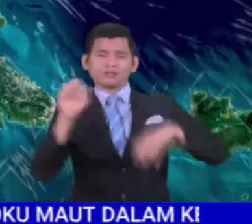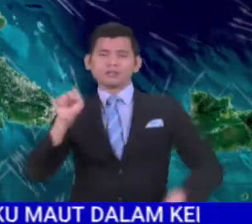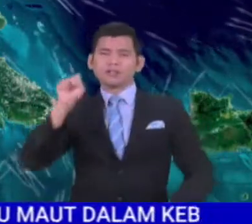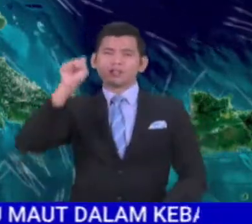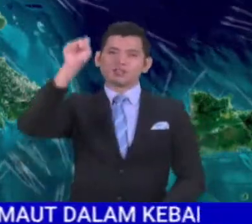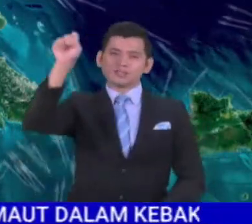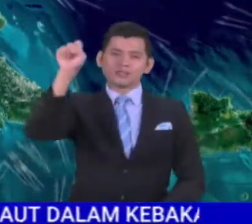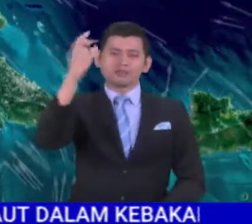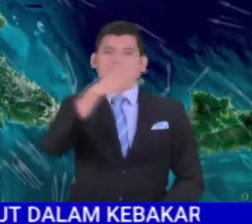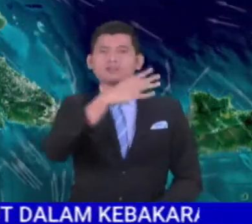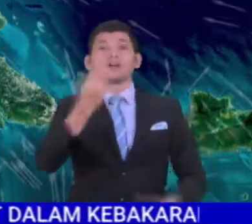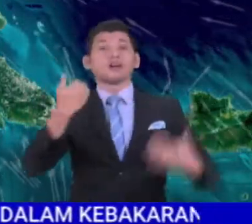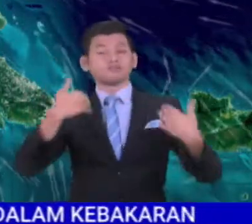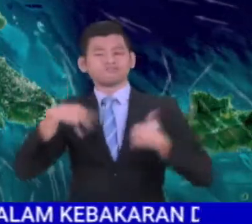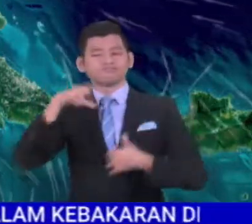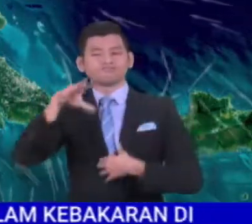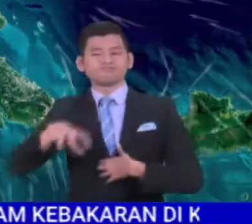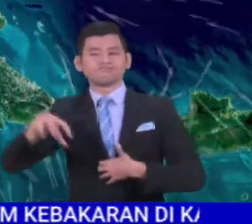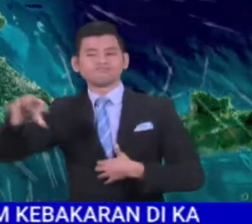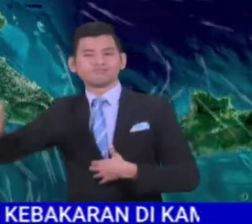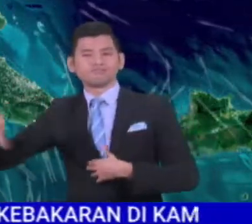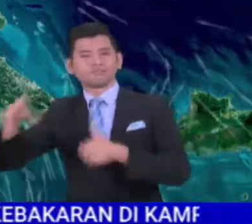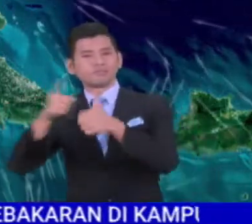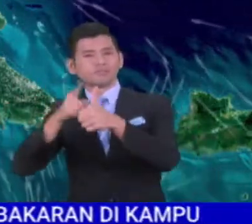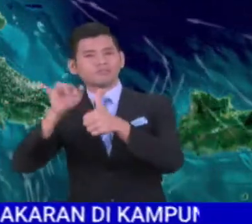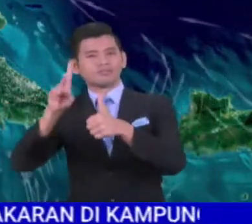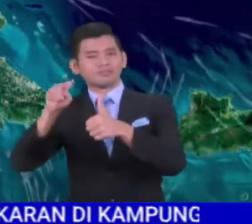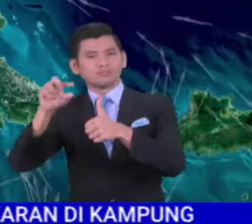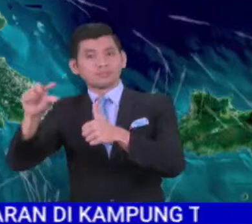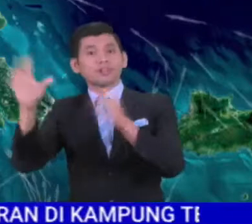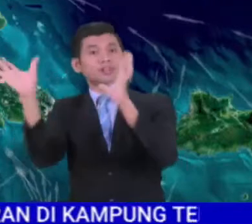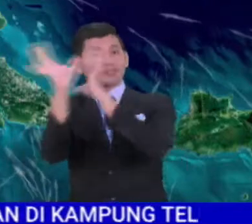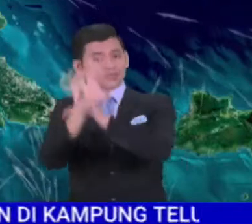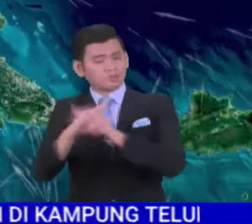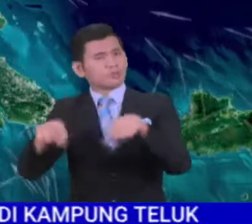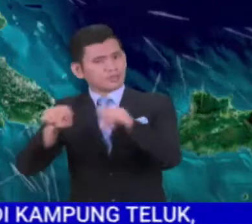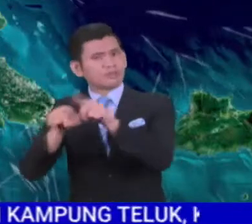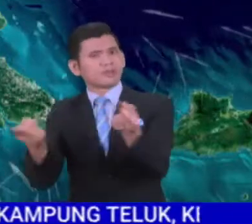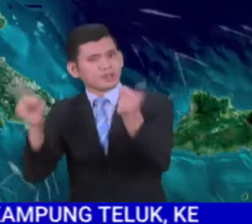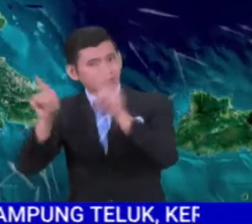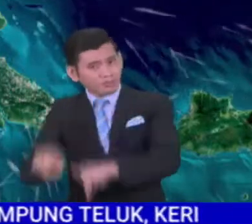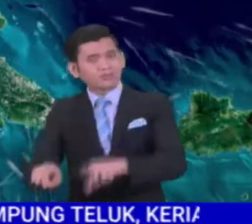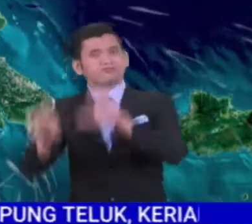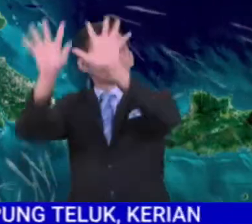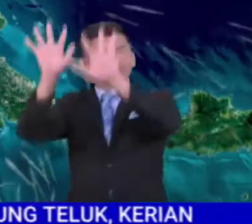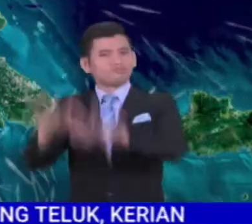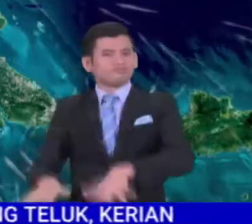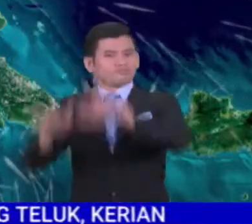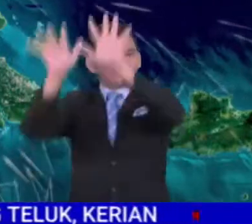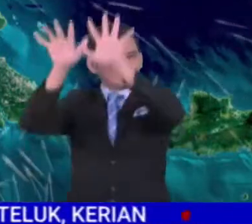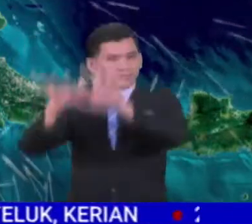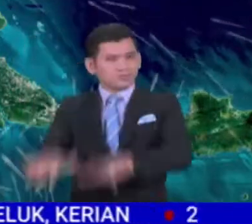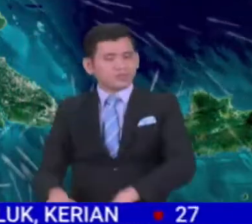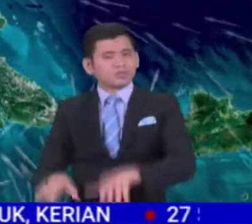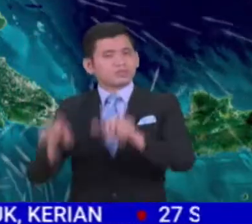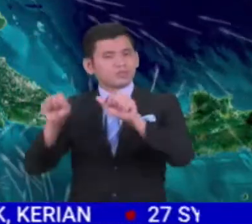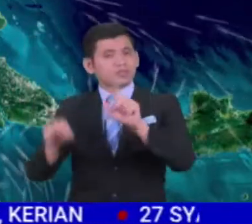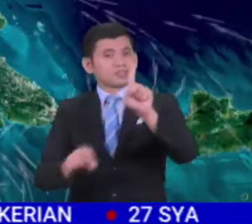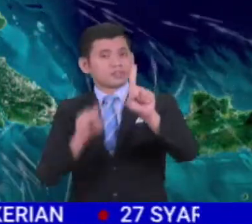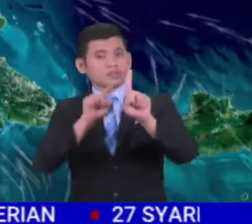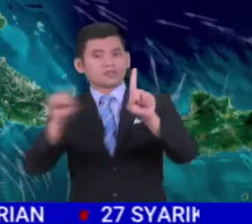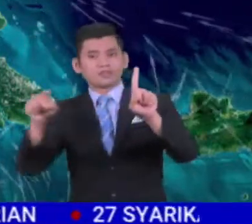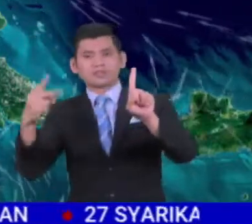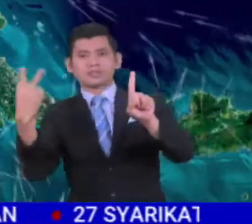turut memasuki di satu dua tempat di sekitar Limbang negeri Sarawak. Hujan ini pula dijangka boleh berlarutan dalam tempoh masa 1 hingga 2